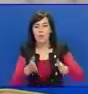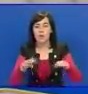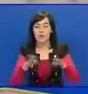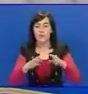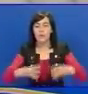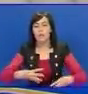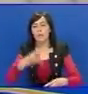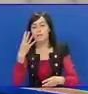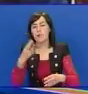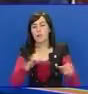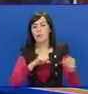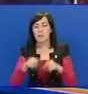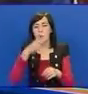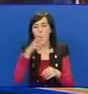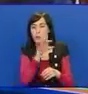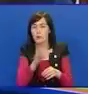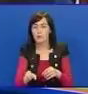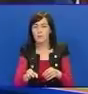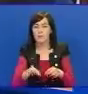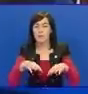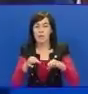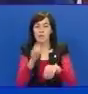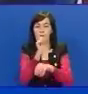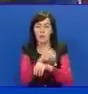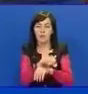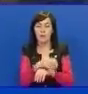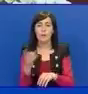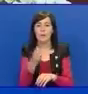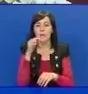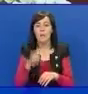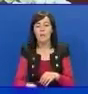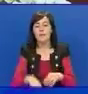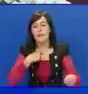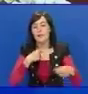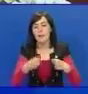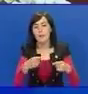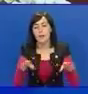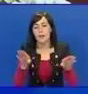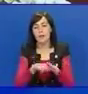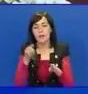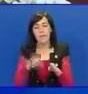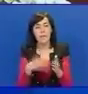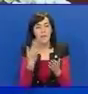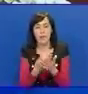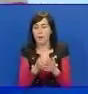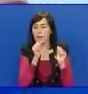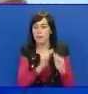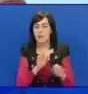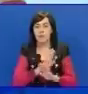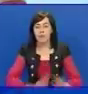нысандар территориясының 30% автотұраққа арналуы тиіс. Алайда сауда нысандарында мұндай талаптар сақталмай